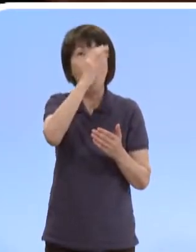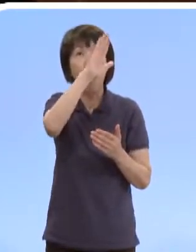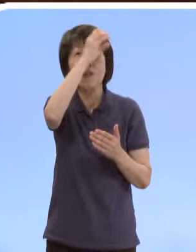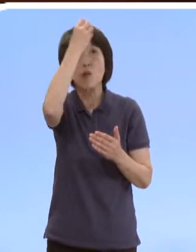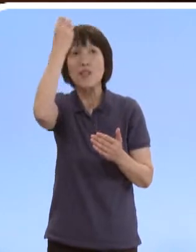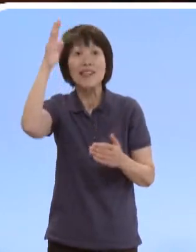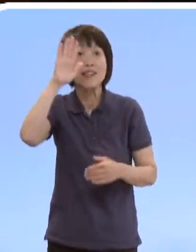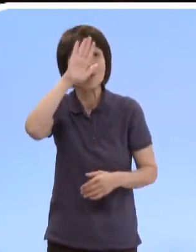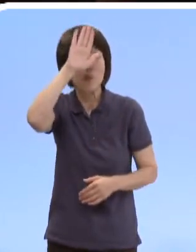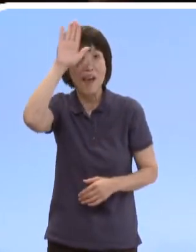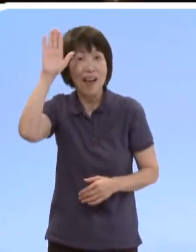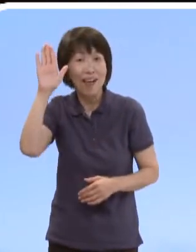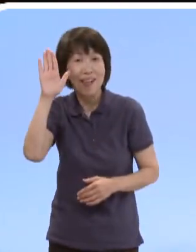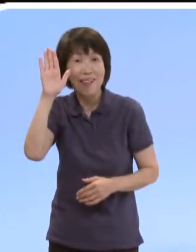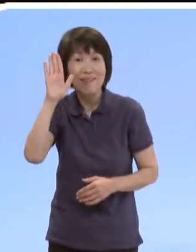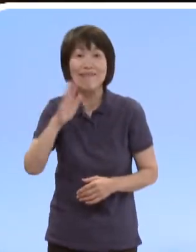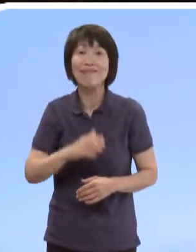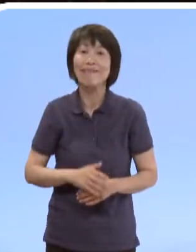しょうか。